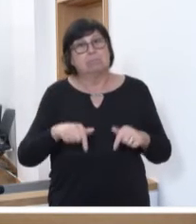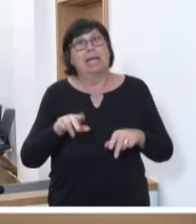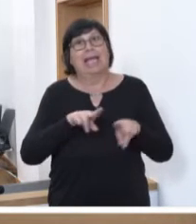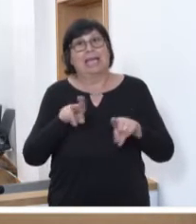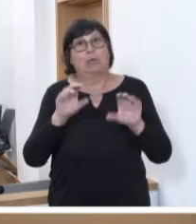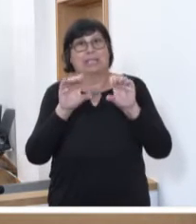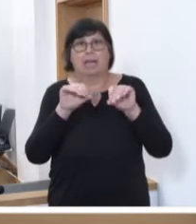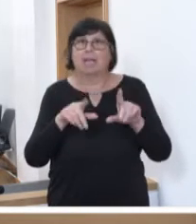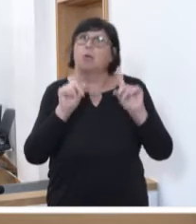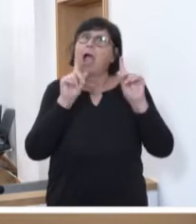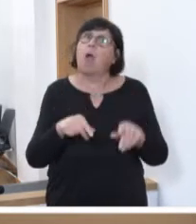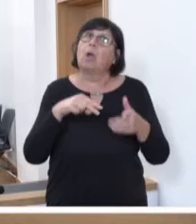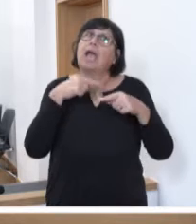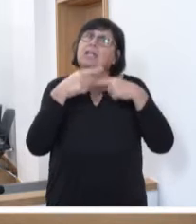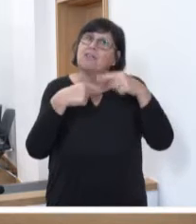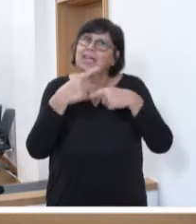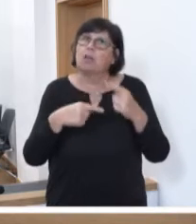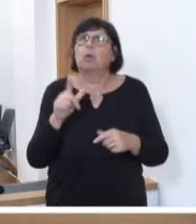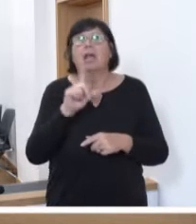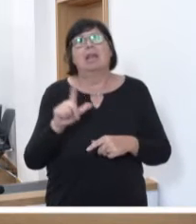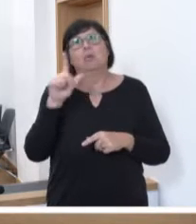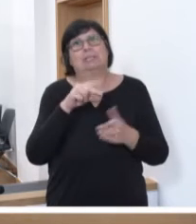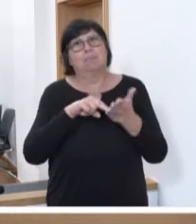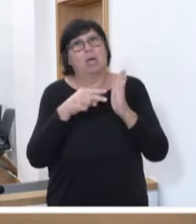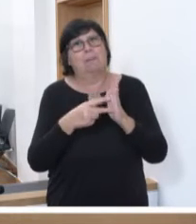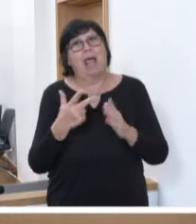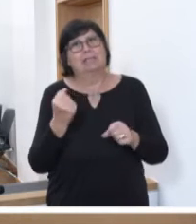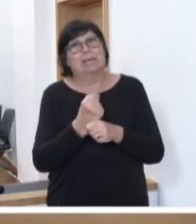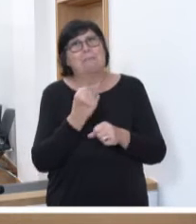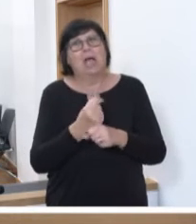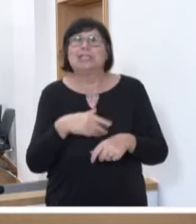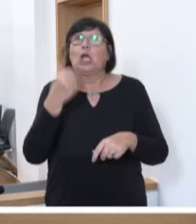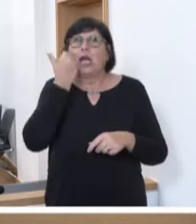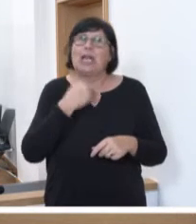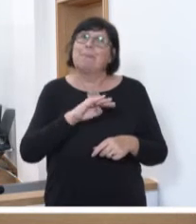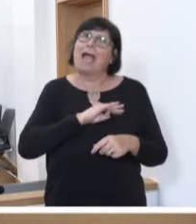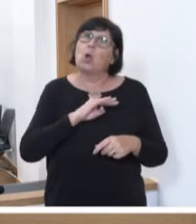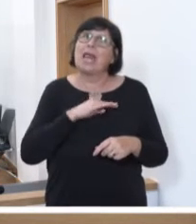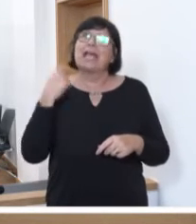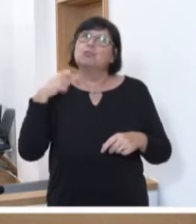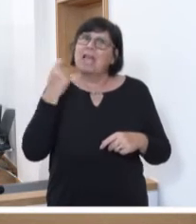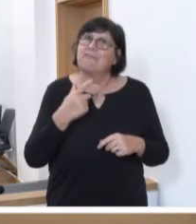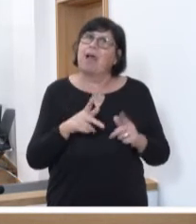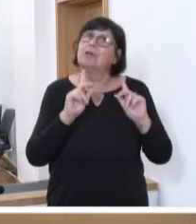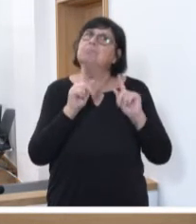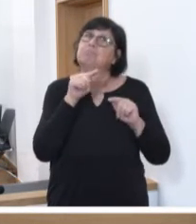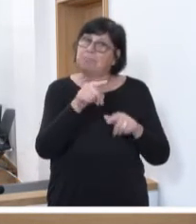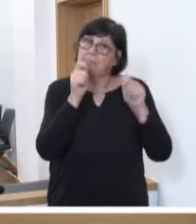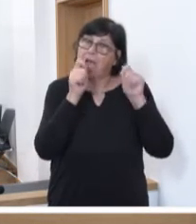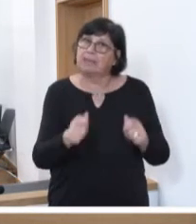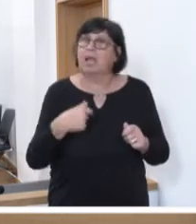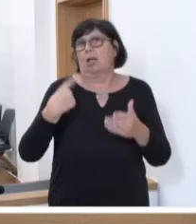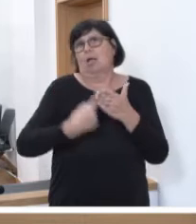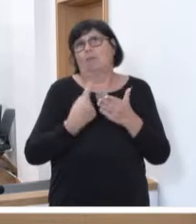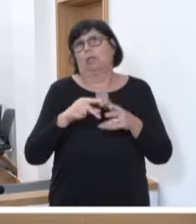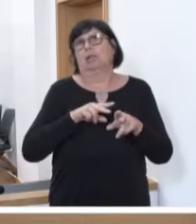Entwicklung eines Luxemburg-Plans in Aussicht gestellt hat. Lieber Herr Kollege Schäfer von der CDU, Sie fordern in Ihrem Antrag die Landesregierung auf, und ich zitiere